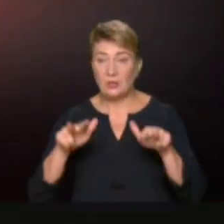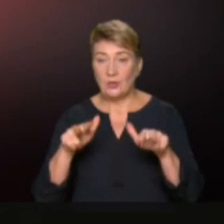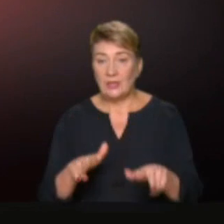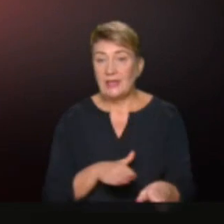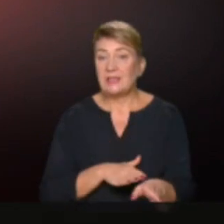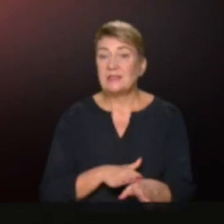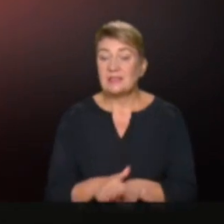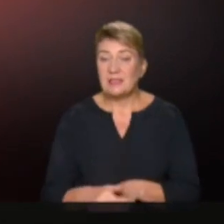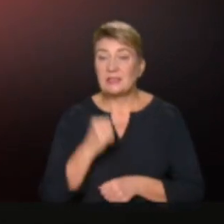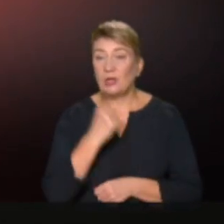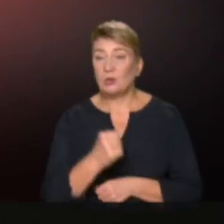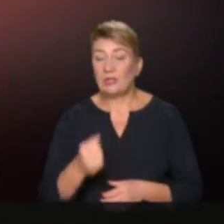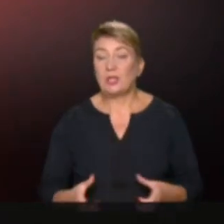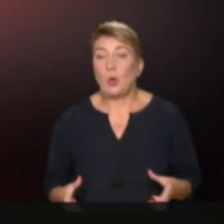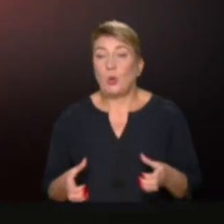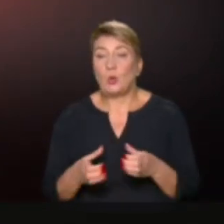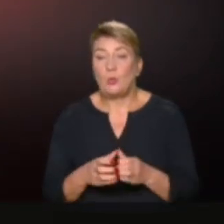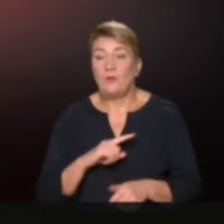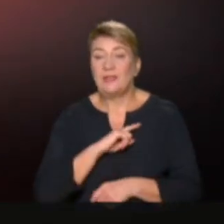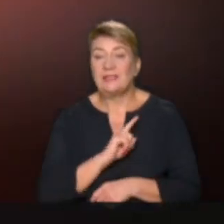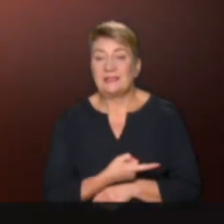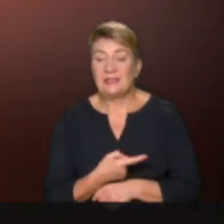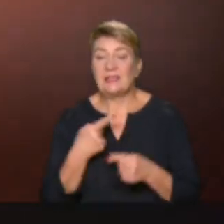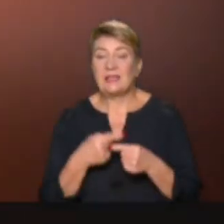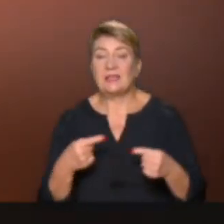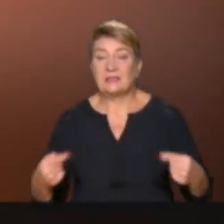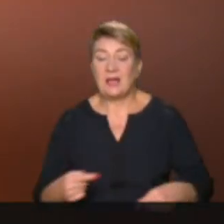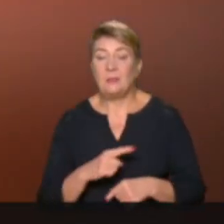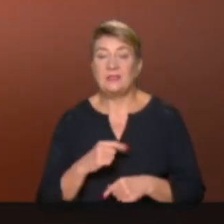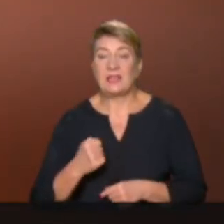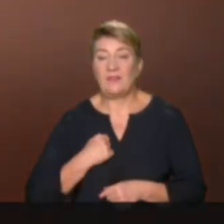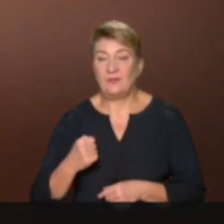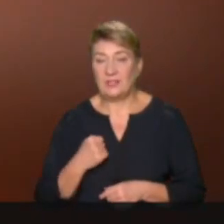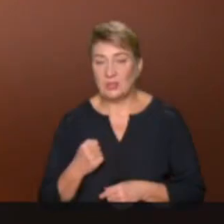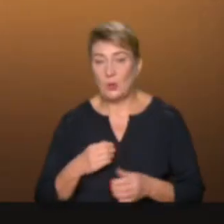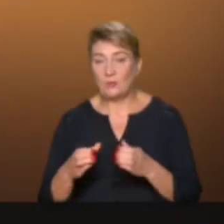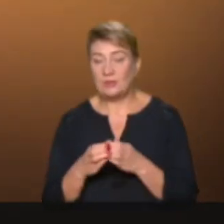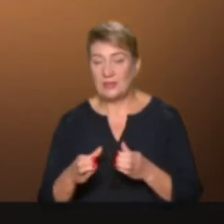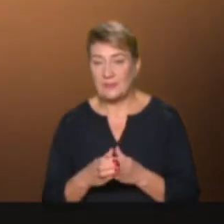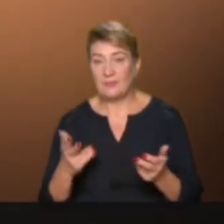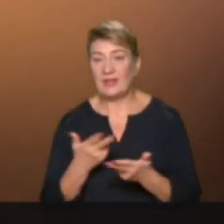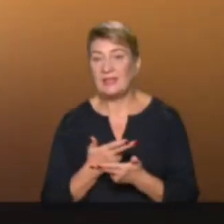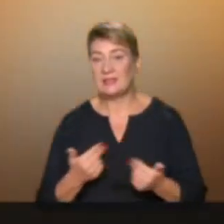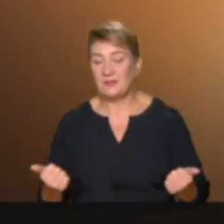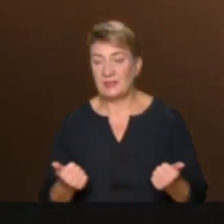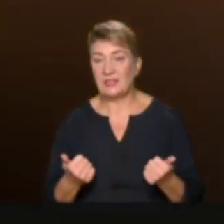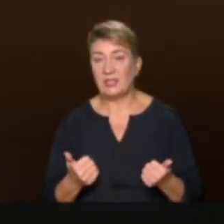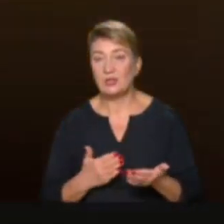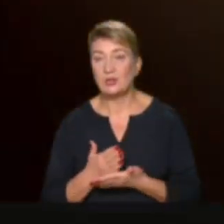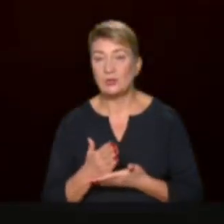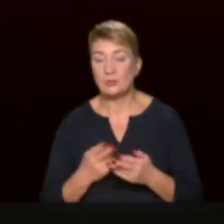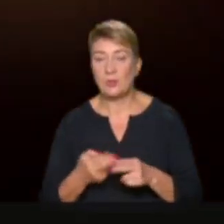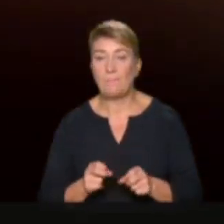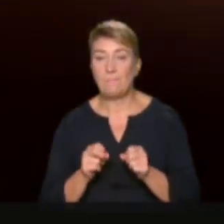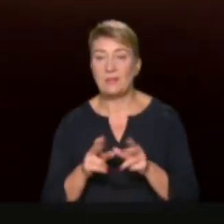група угруповання сил і засобів військово-морських сил спільно з спецпідрозділами Служби безпеки України. І за